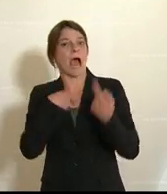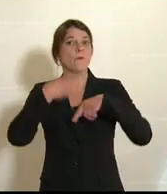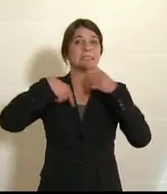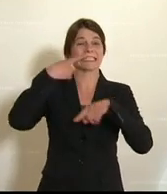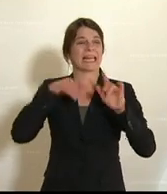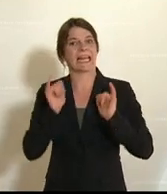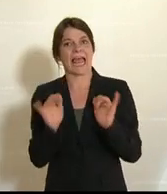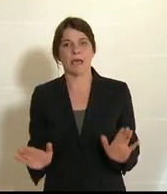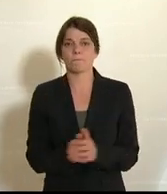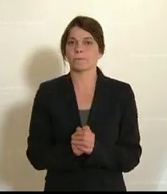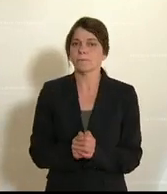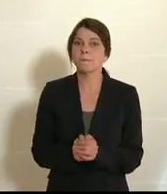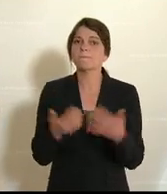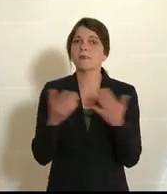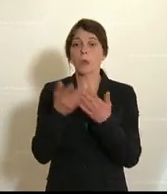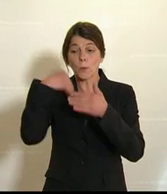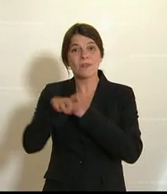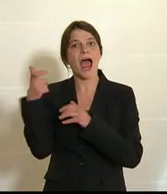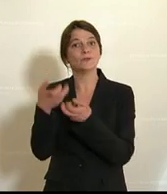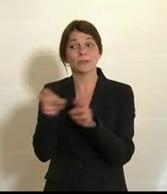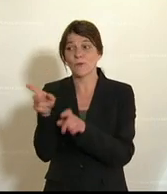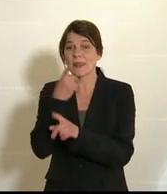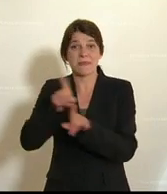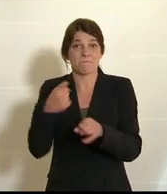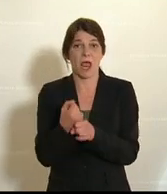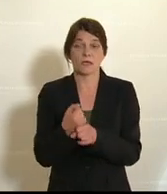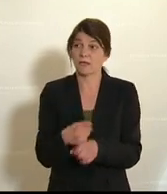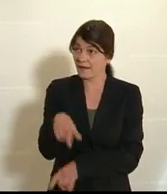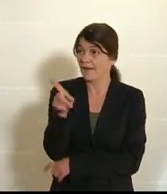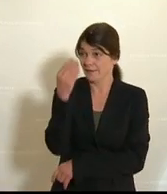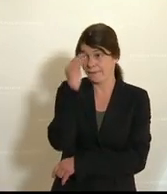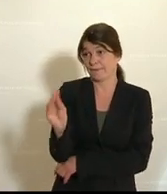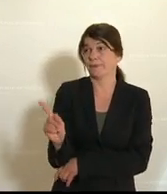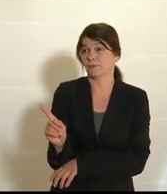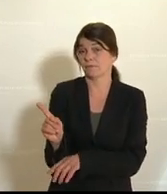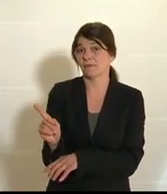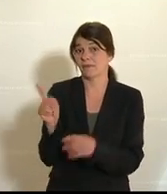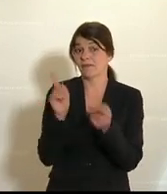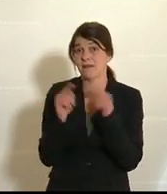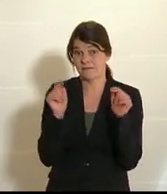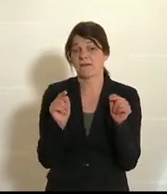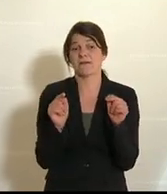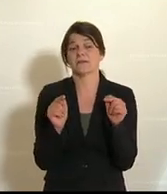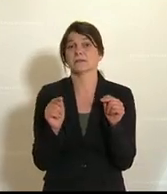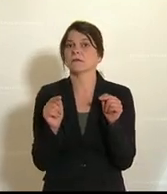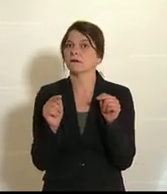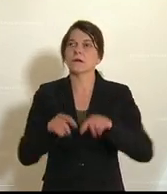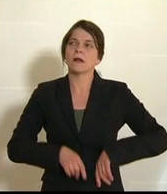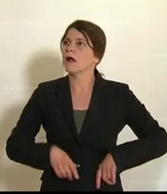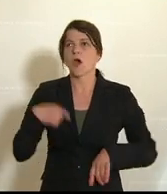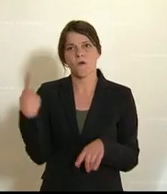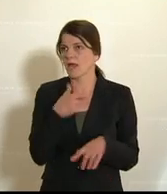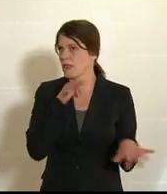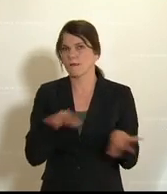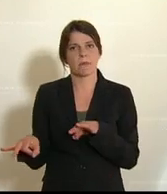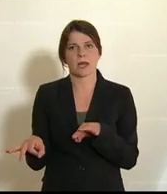wollen, den Unterausschuss nicht zu machen. Ich sage Ihnen eins, wenn das ohne, wenn wir sind nicht